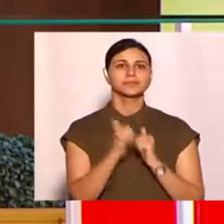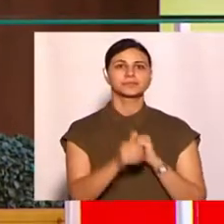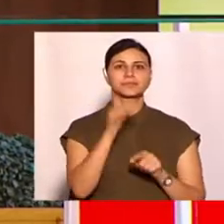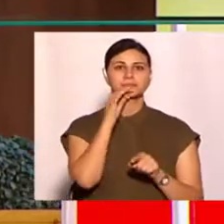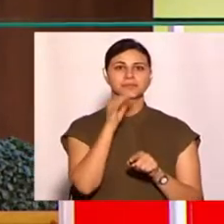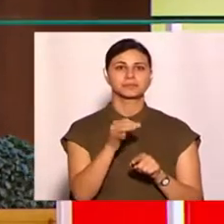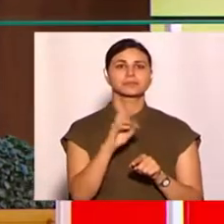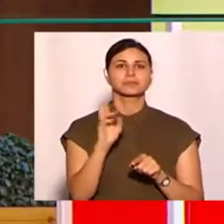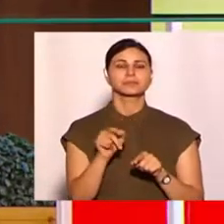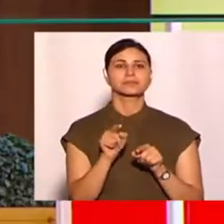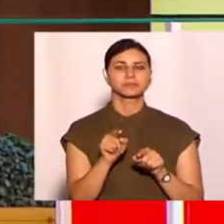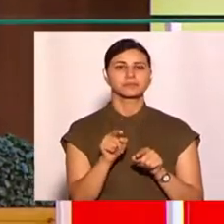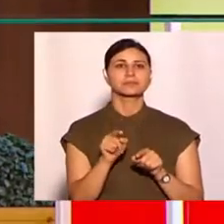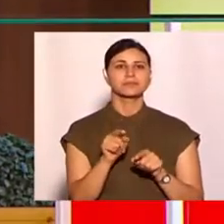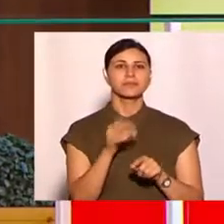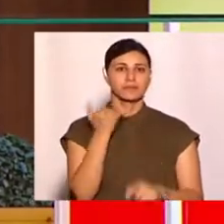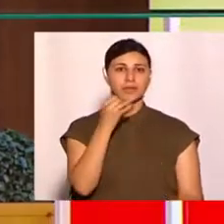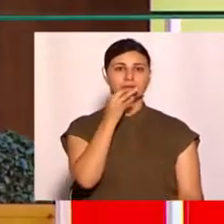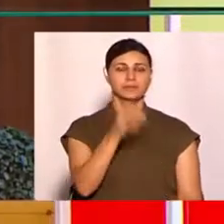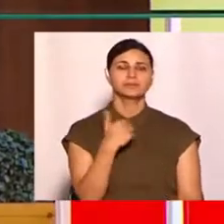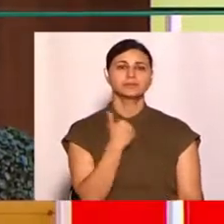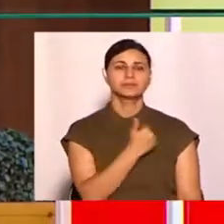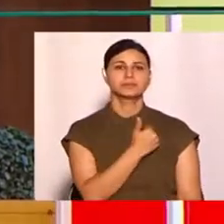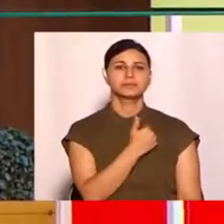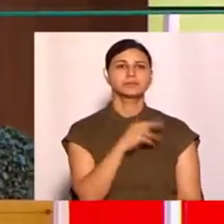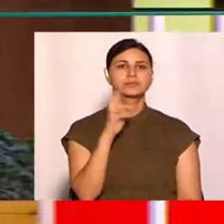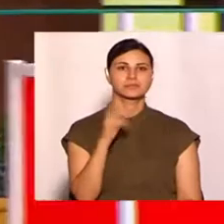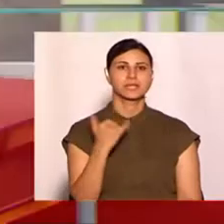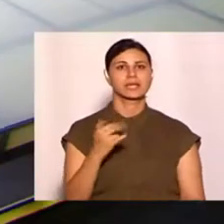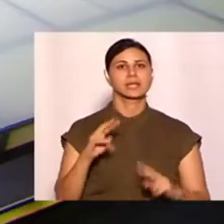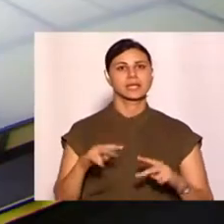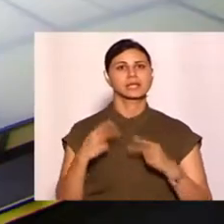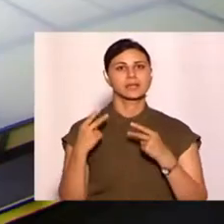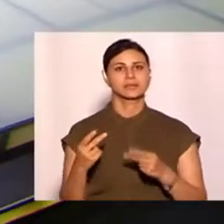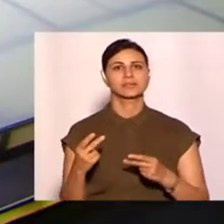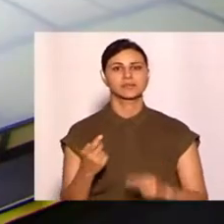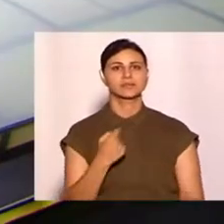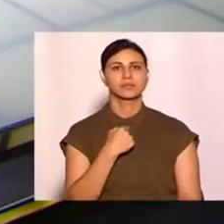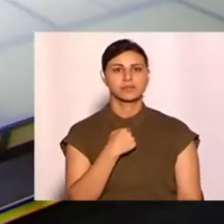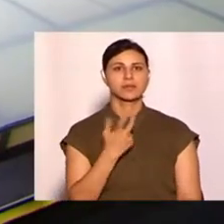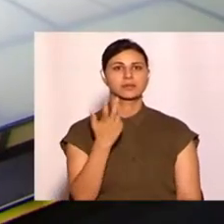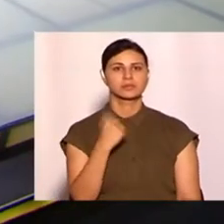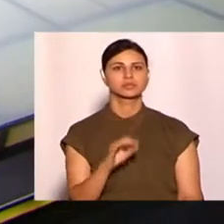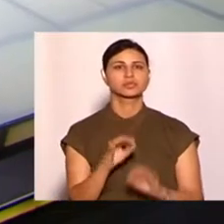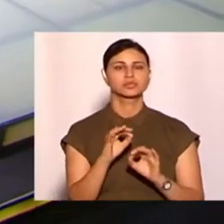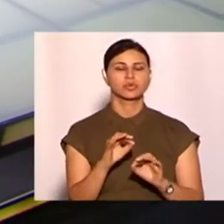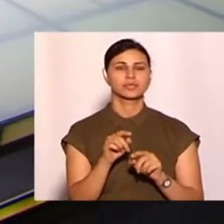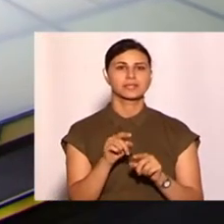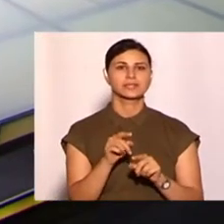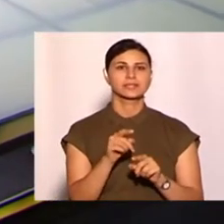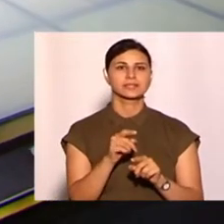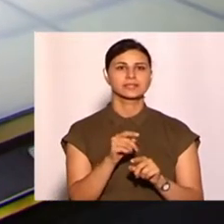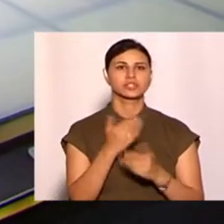ყოველდღიურ პრაქტიკაში, მაგრამ მე მაინც შევახსენე მაყურებელს და გადავინაცვლებ ახლა მე სწორედ ჩვენი ინტერაქციის